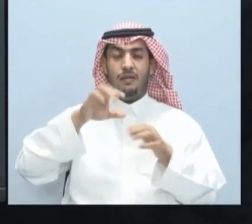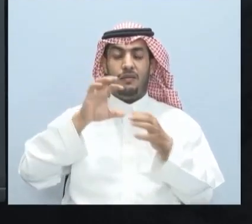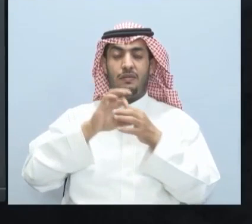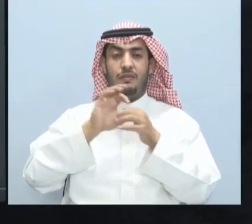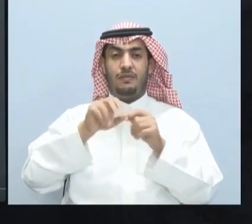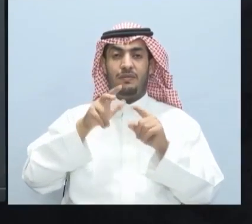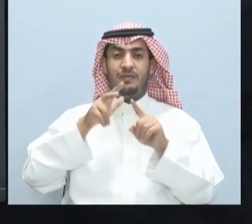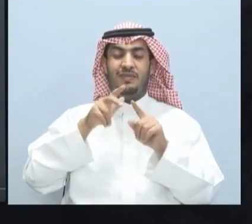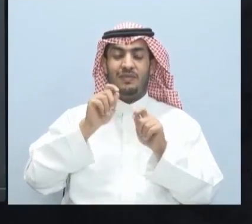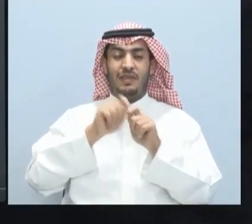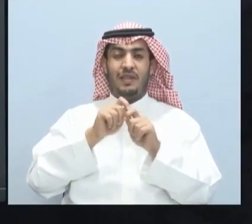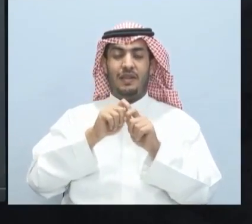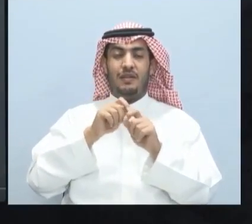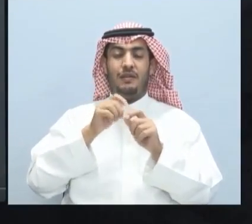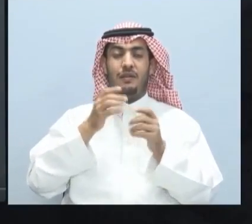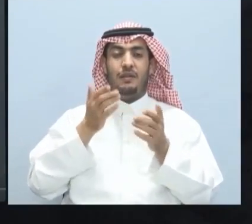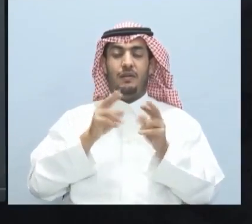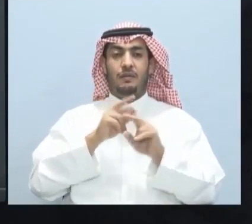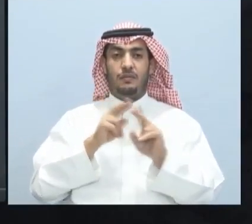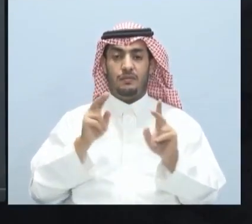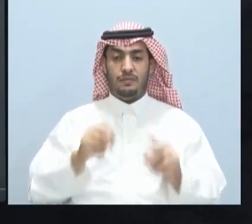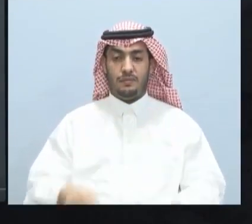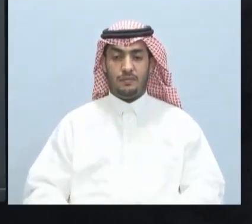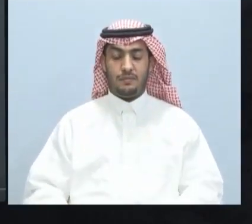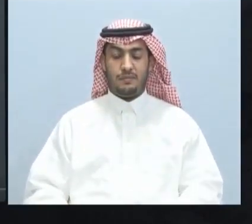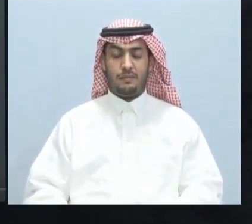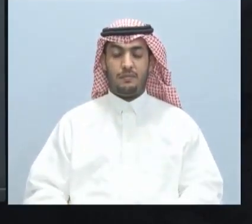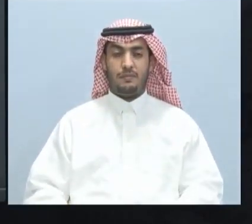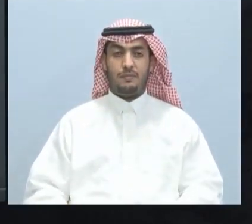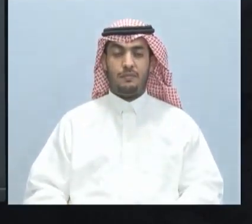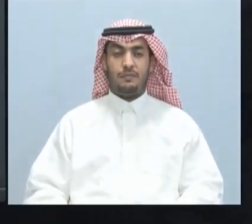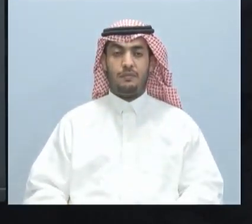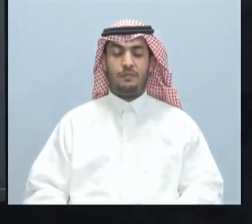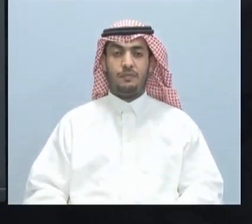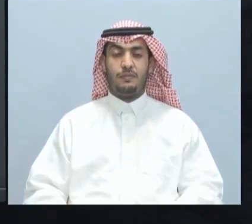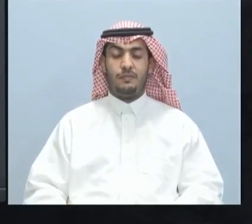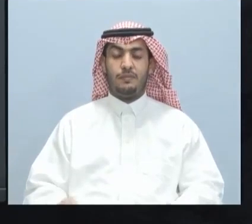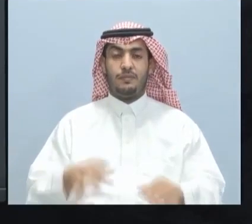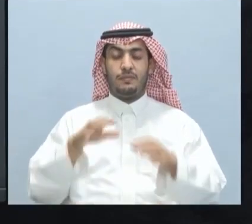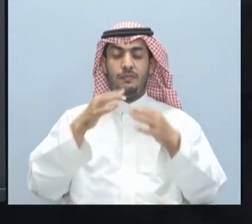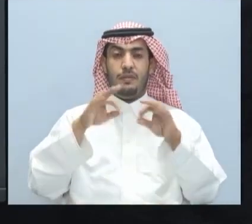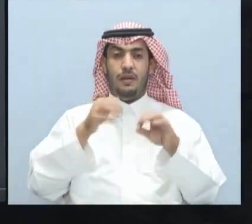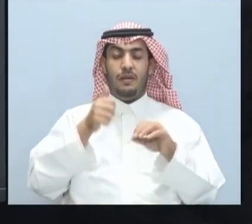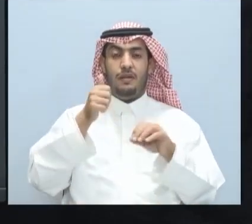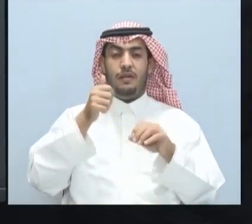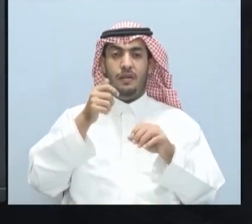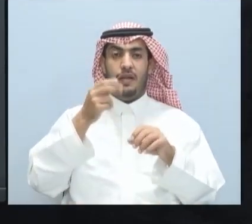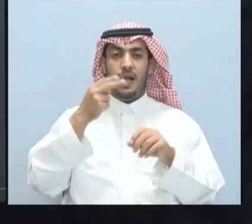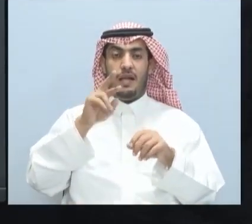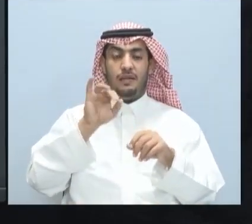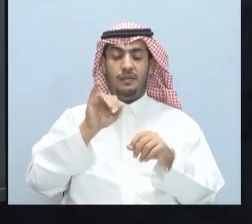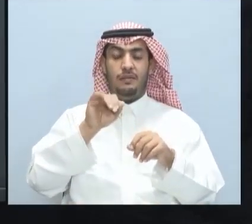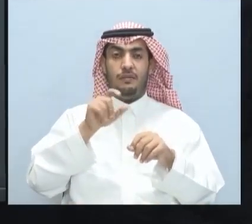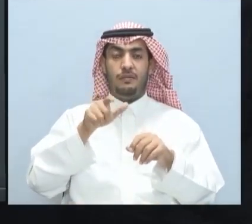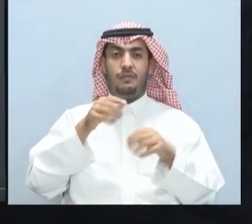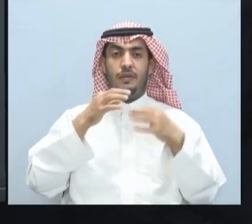حتى في تصنيع الاراجيف او تصنيع اشياء مثل هذه تستلزم فيها قوتين ويستلزم فيها وجود ماذا عزمين لذلك نحن